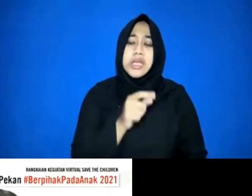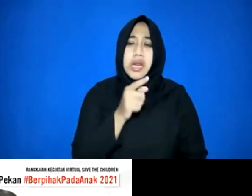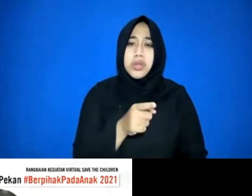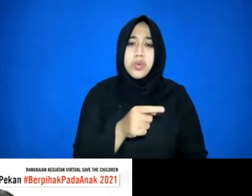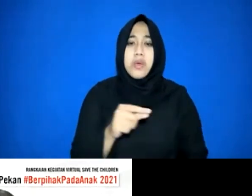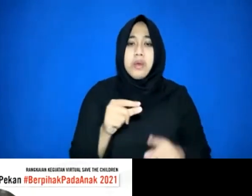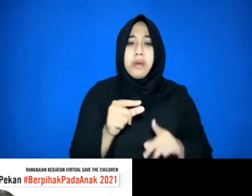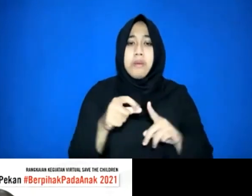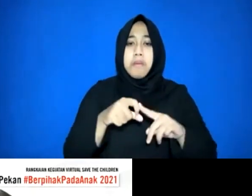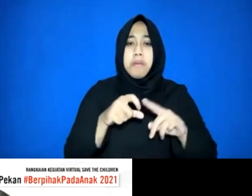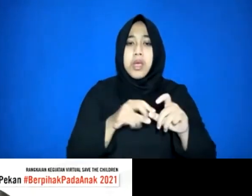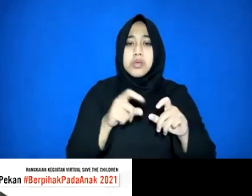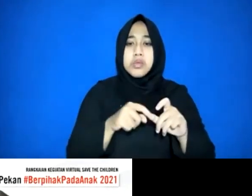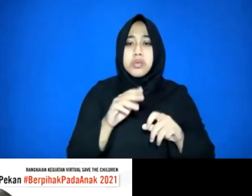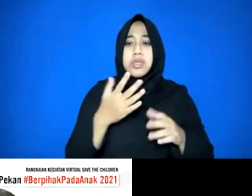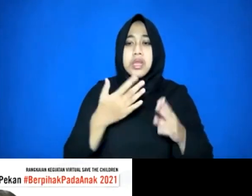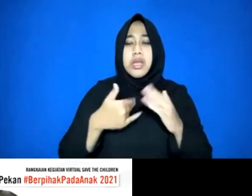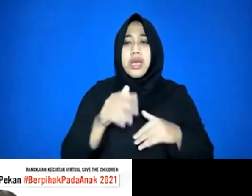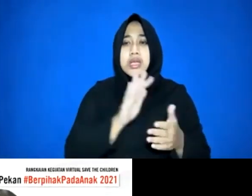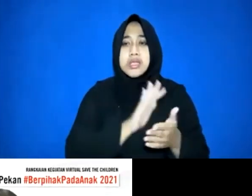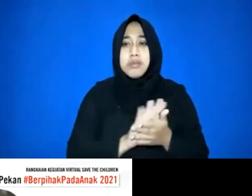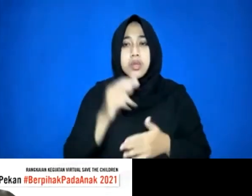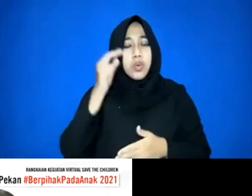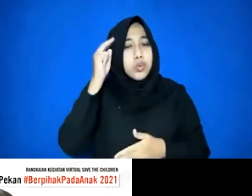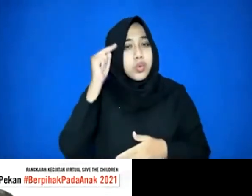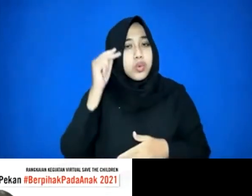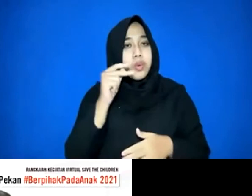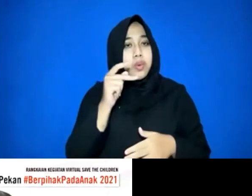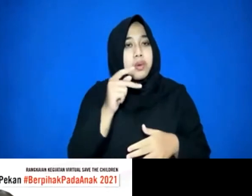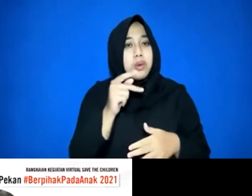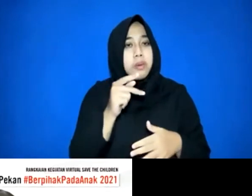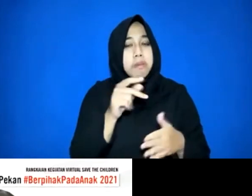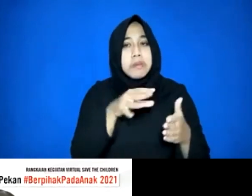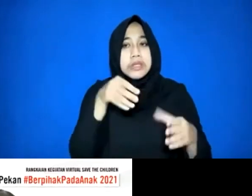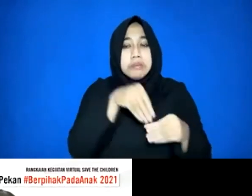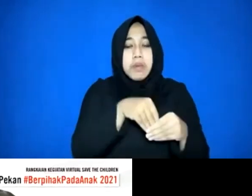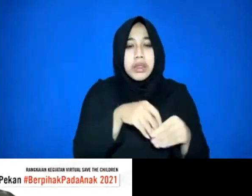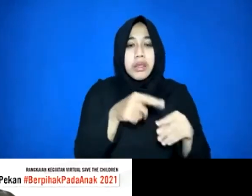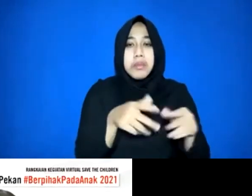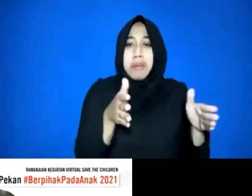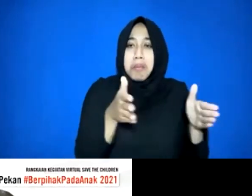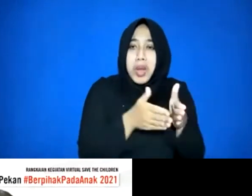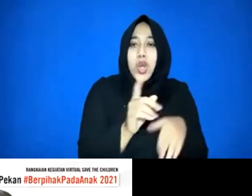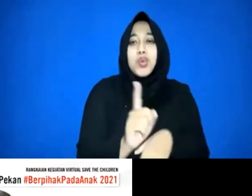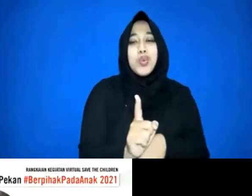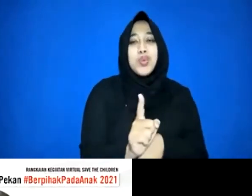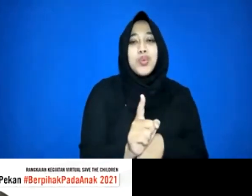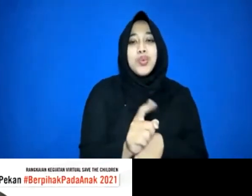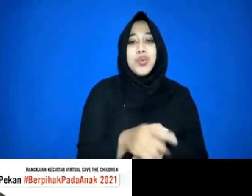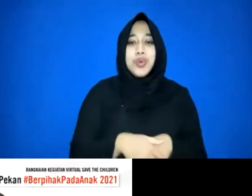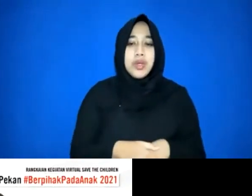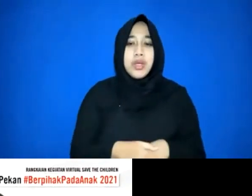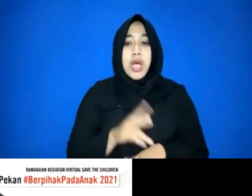itu tidak kehilangan momen untuk merecord, tapi dengan yang pendek dulu gitu ya. Nah,